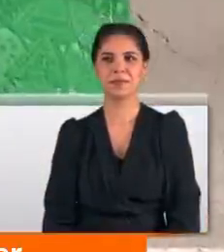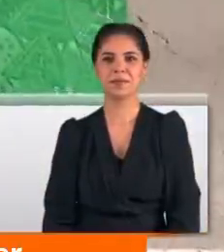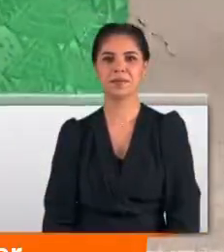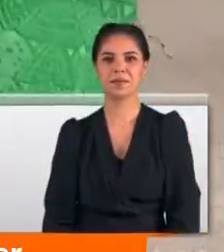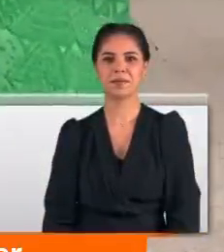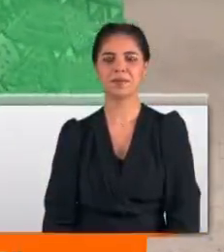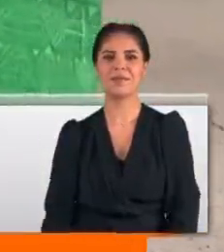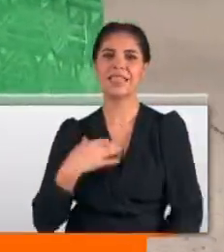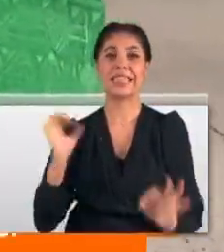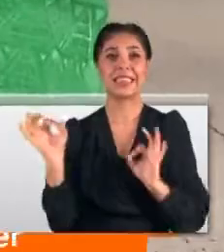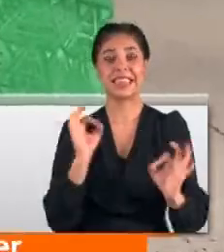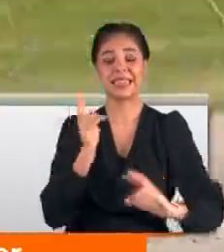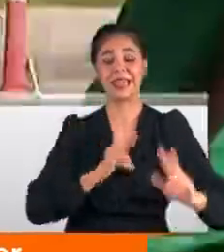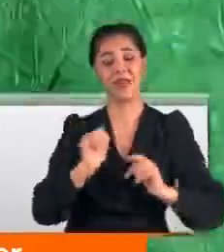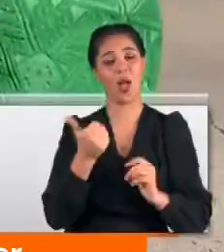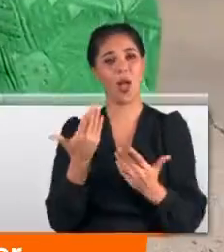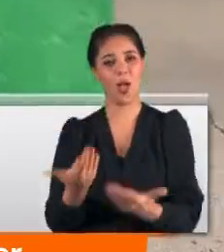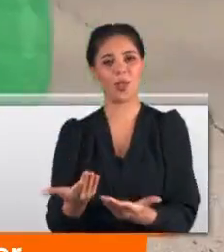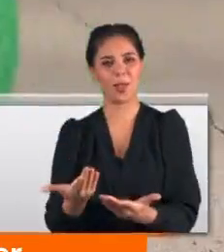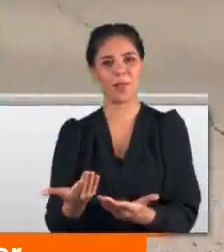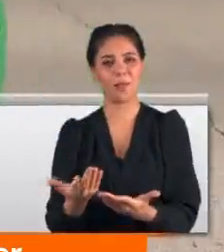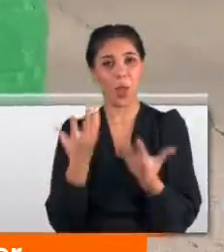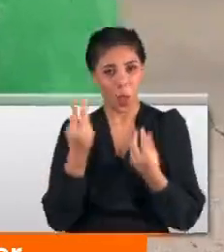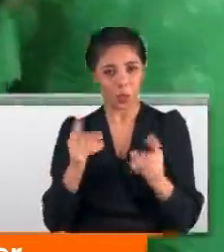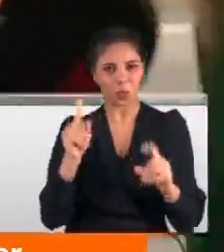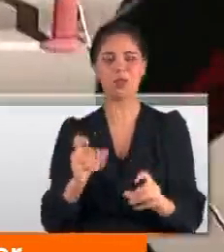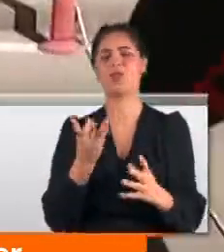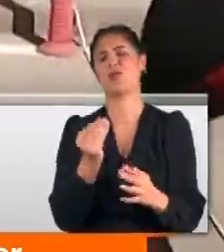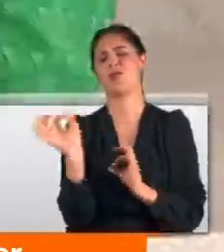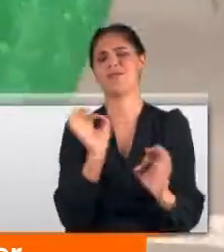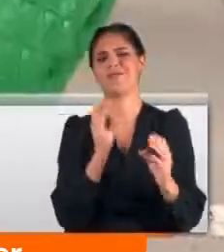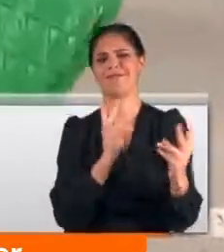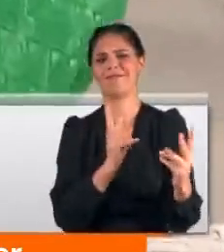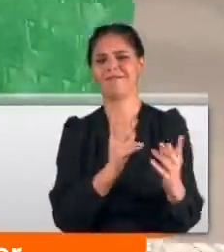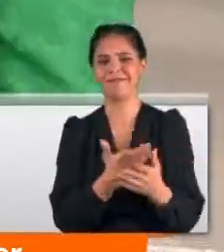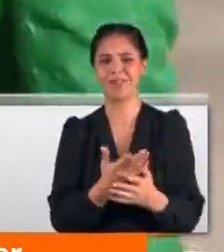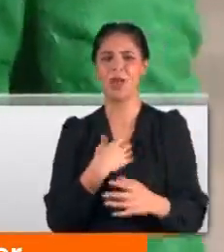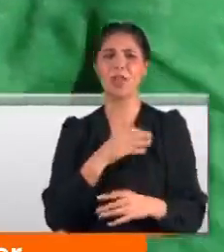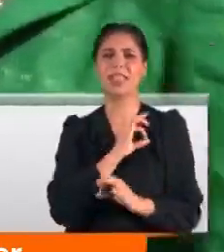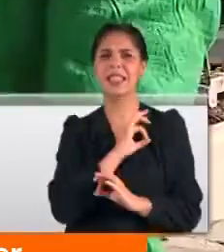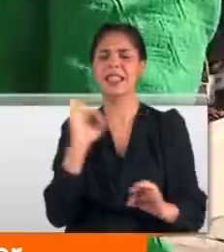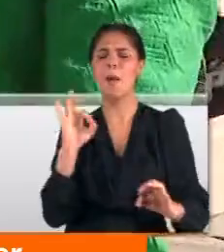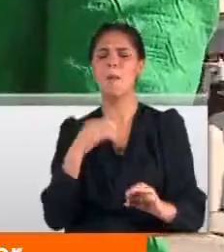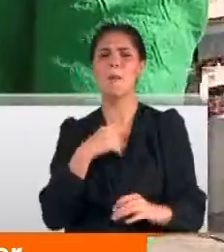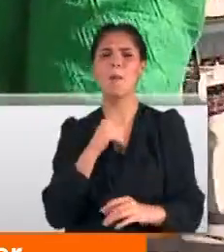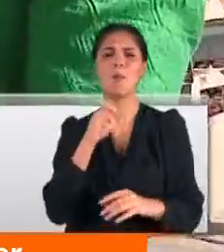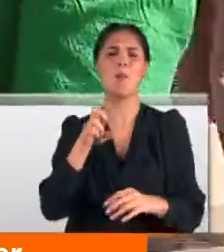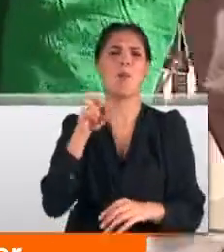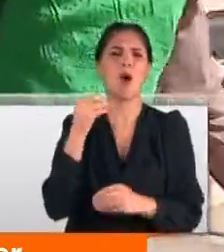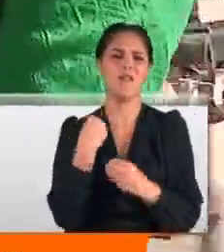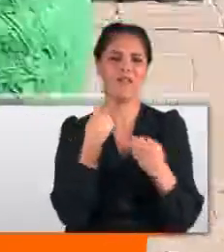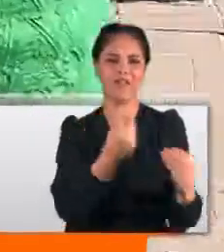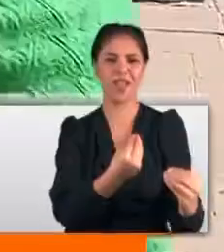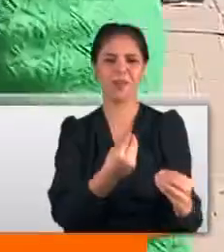Şık giyinmeye gayret etmek önemli. Olmuştur inşallah. Oo, çok şıksınız efendim. Evet, bugün size tam puan veriyorum. Eyvallah. Okula başlayan